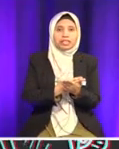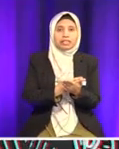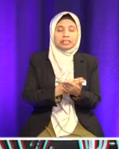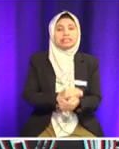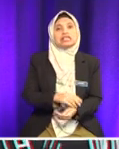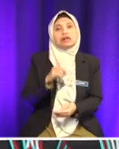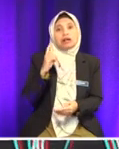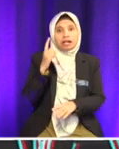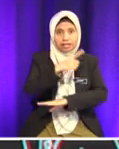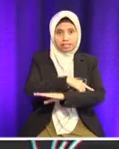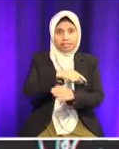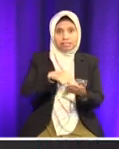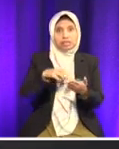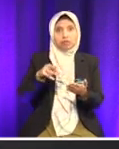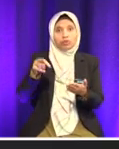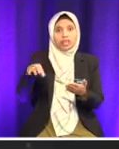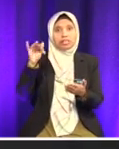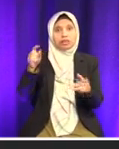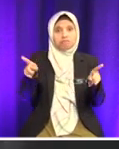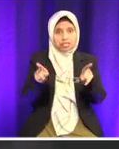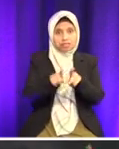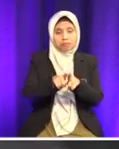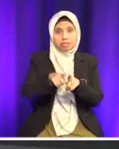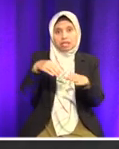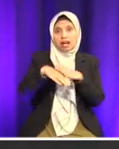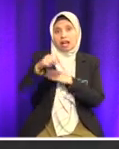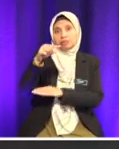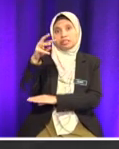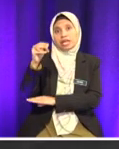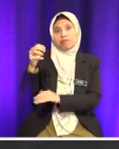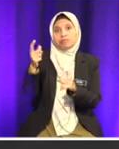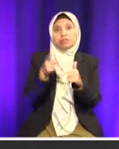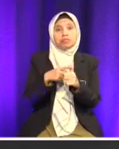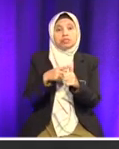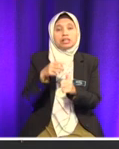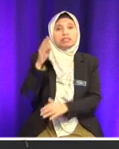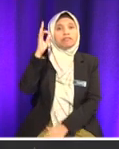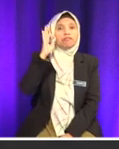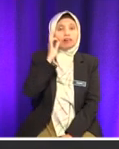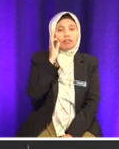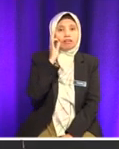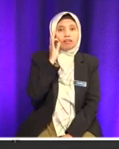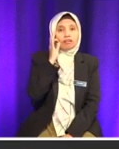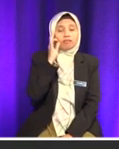murid-murid yang ada bersama kita pada hari ini yaitu yang pertama kita dan Farah